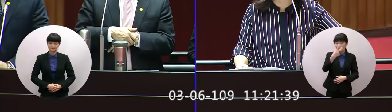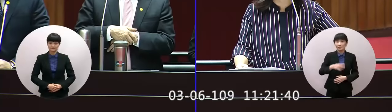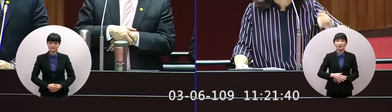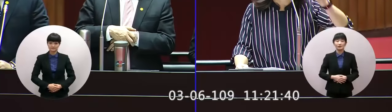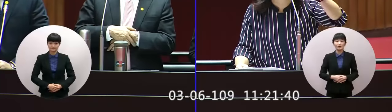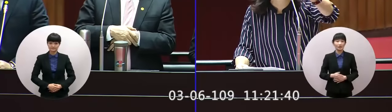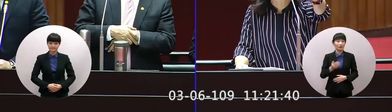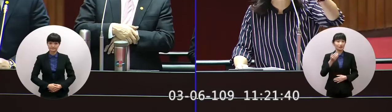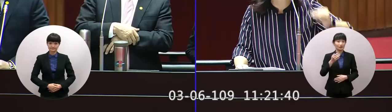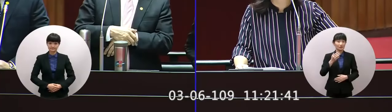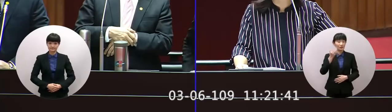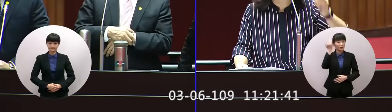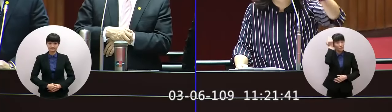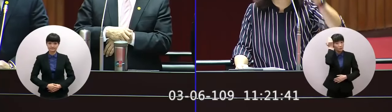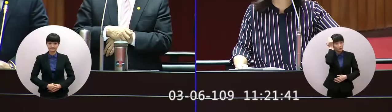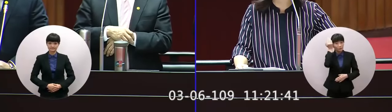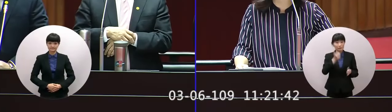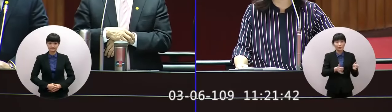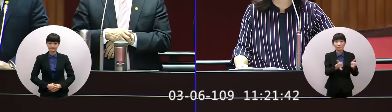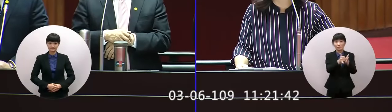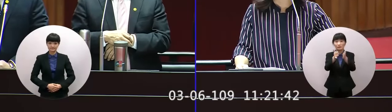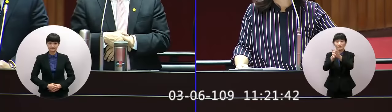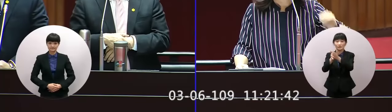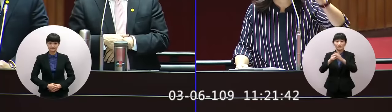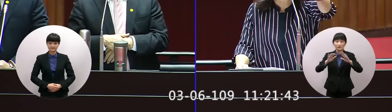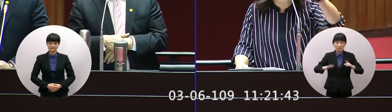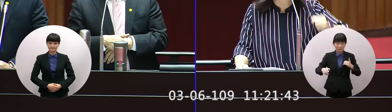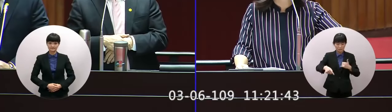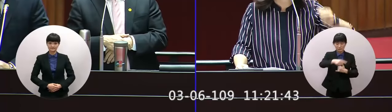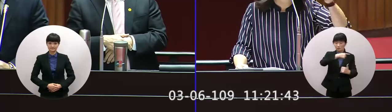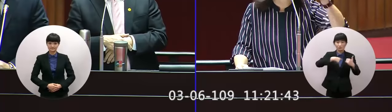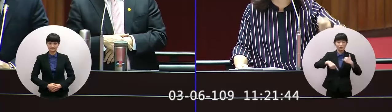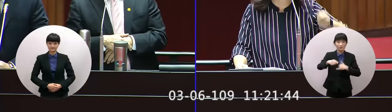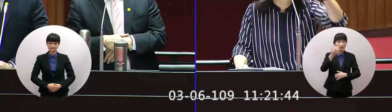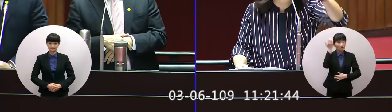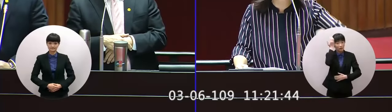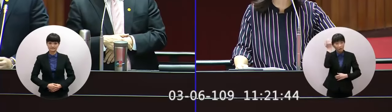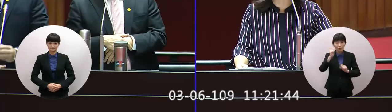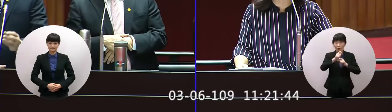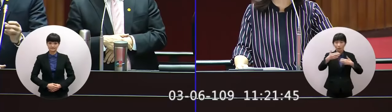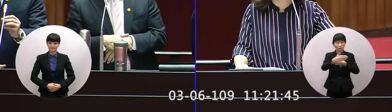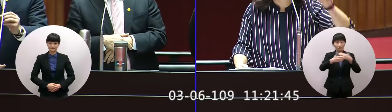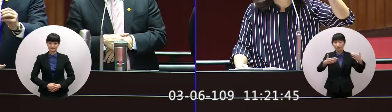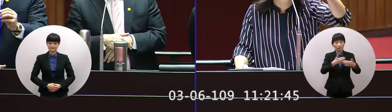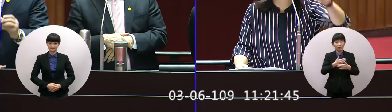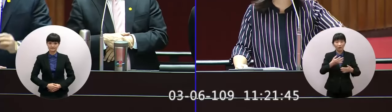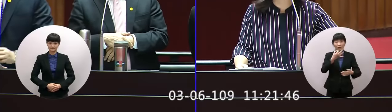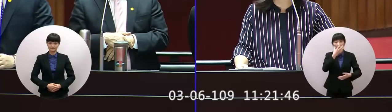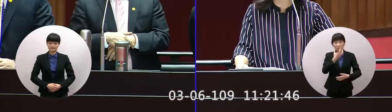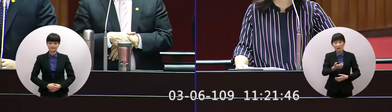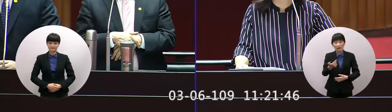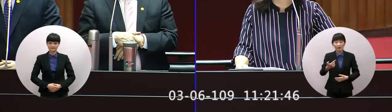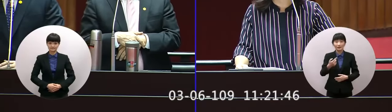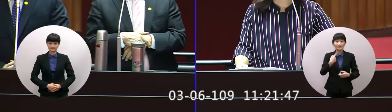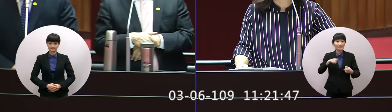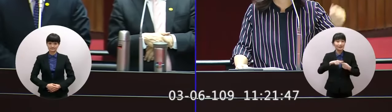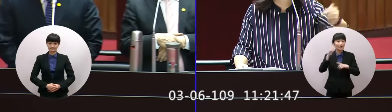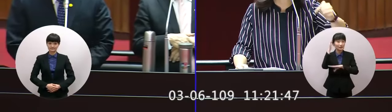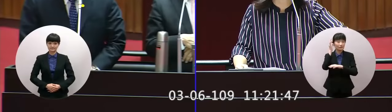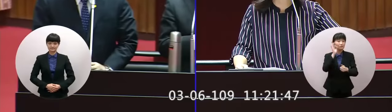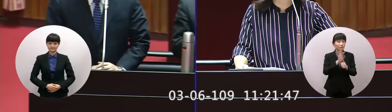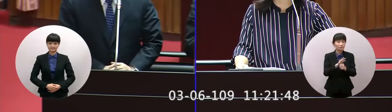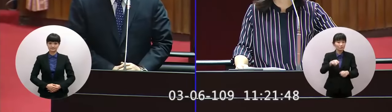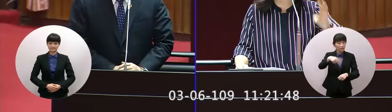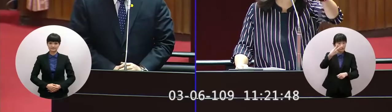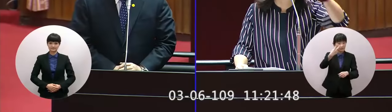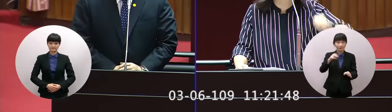游览车现在国内航空什么都很惨，把一样再加交通费的振兴抵用券，我